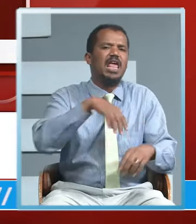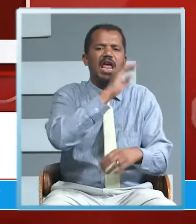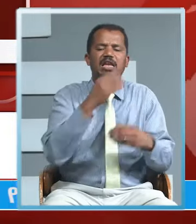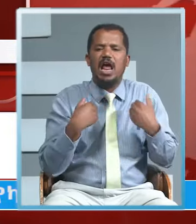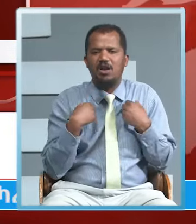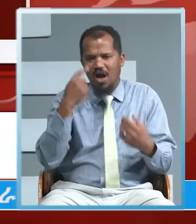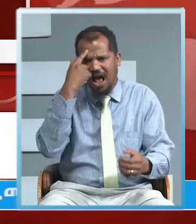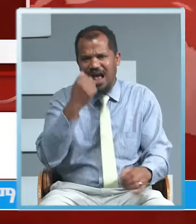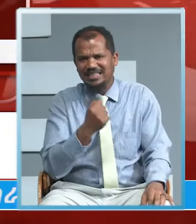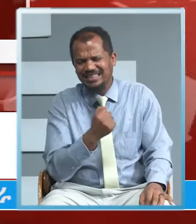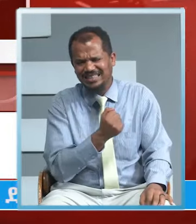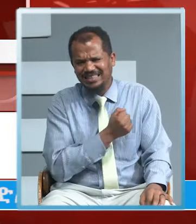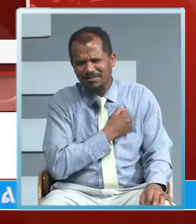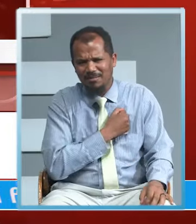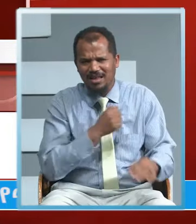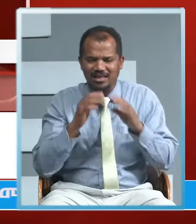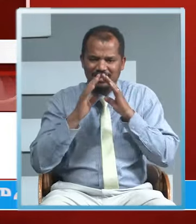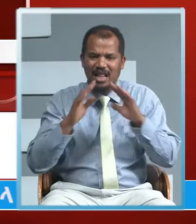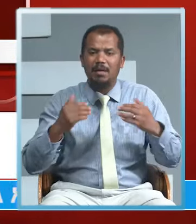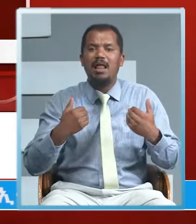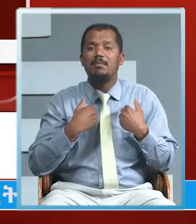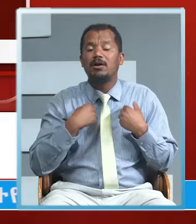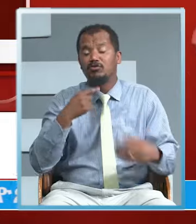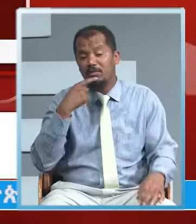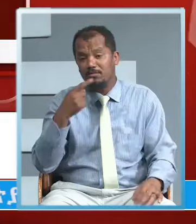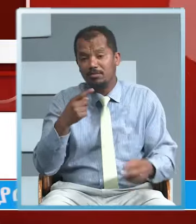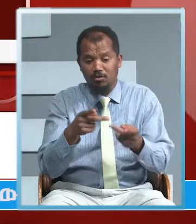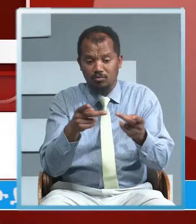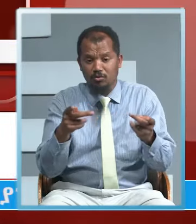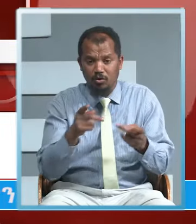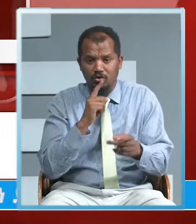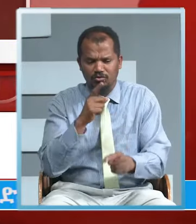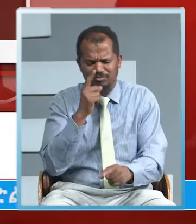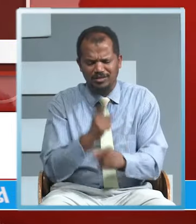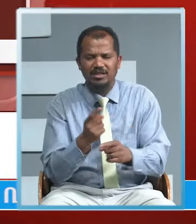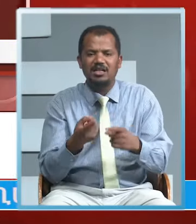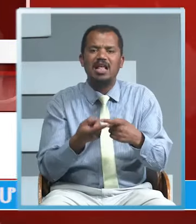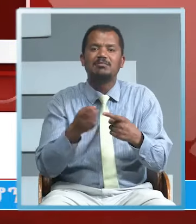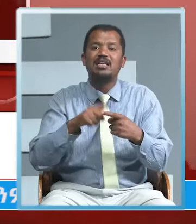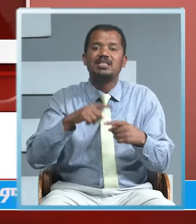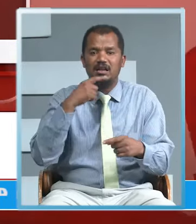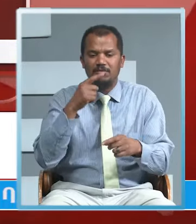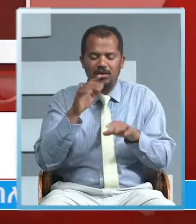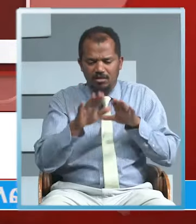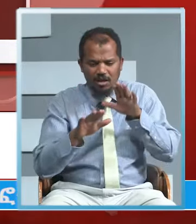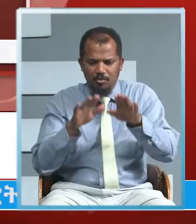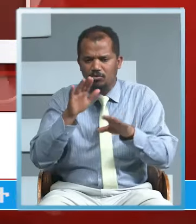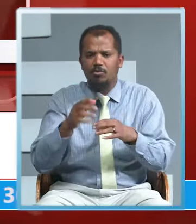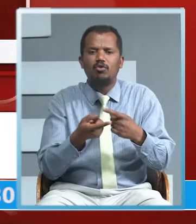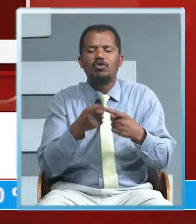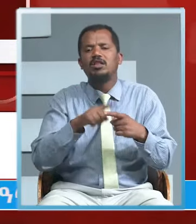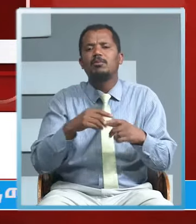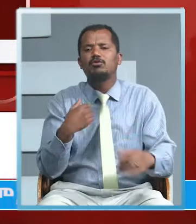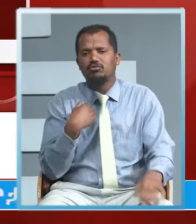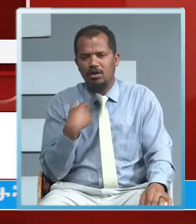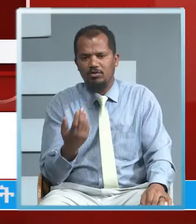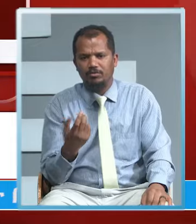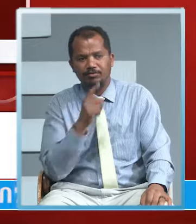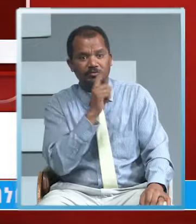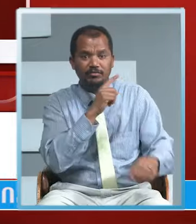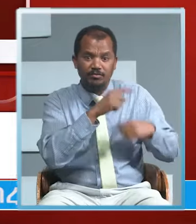ያለውና አስተማማኝና ጻራይ ሰላም አለባቸው በሚባሉት ኤሪያዎች ነው በትክክል ያስመልሳል የሚለው ተገምግሞ ነው እየተመለሱ ያሉት እንጂ አሁን